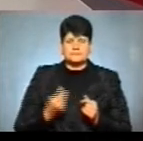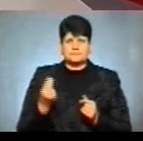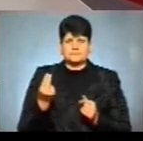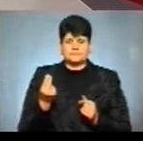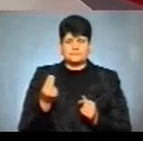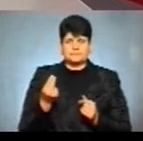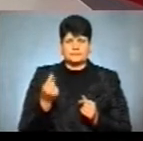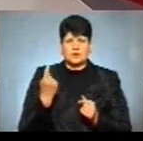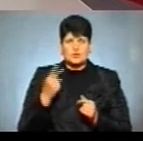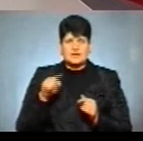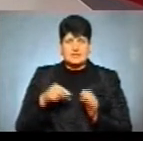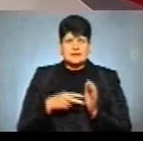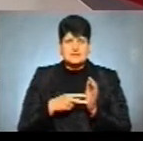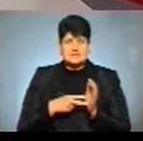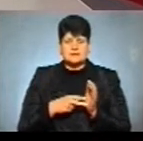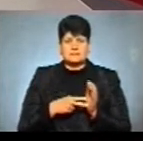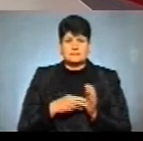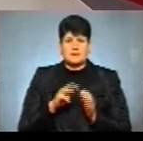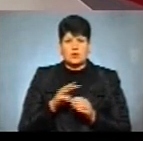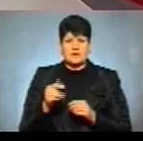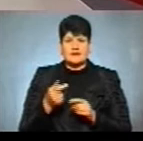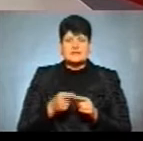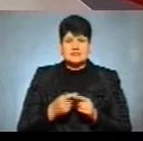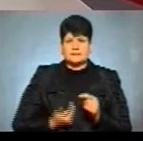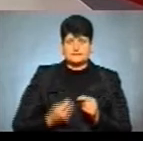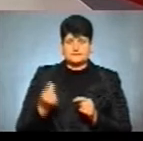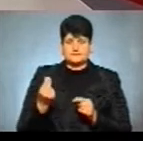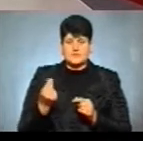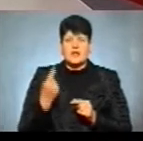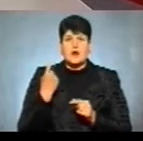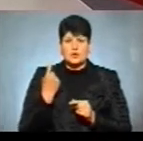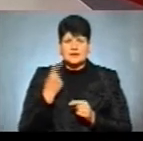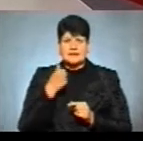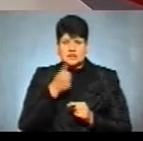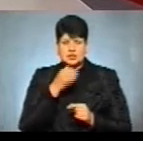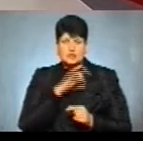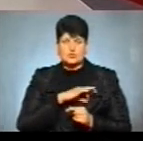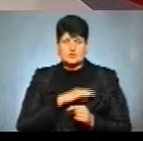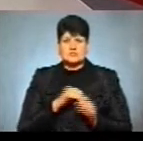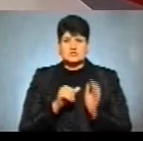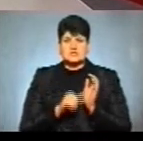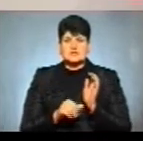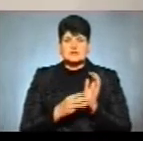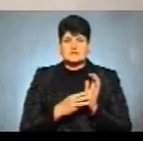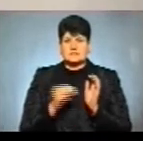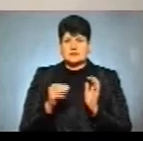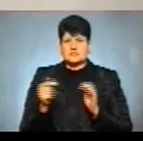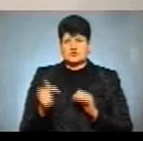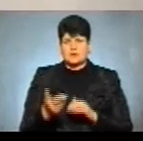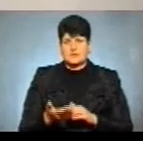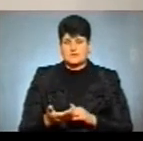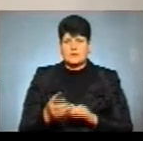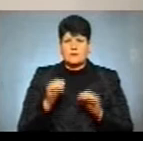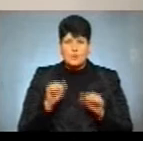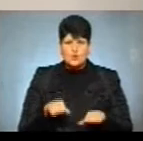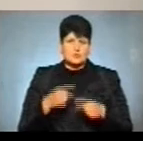От 1,7 мільйонів гривень – це в неї готівка, а річний її дохід – це 68 тисяч гривень. Тобто